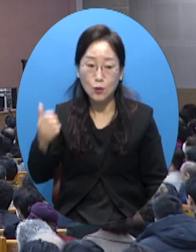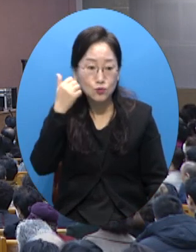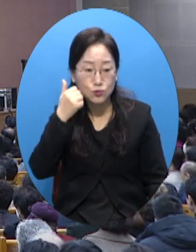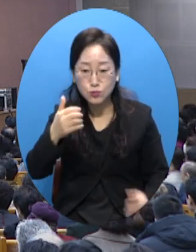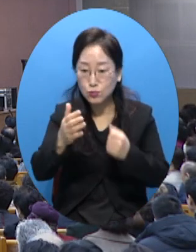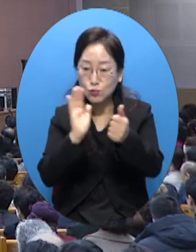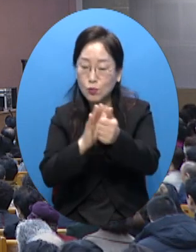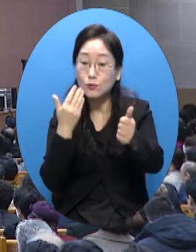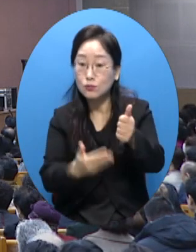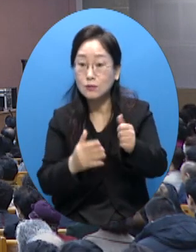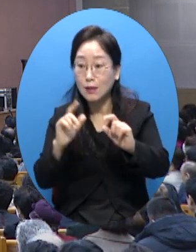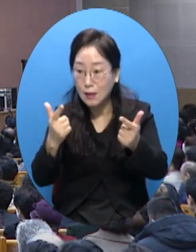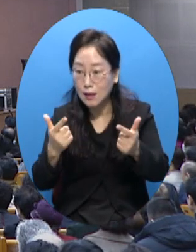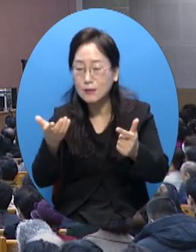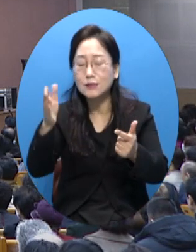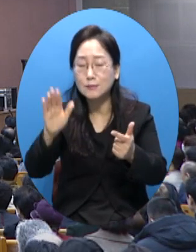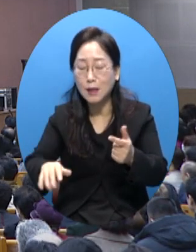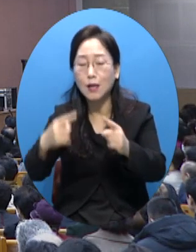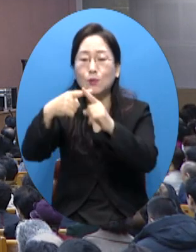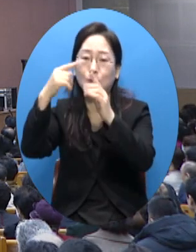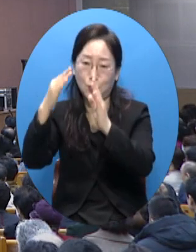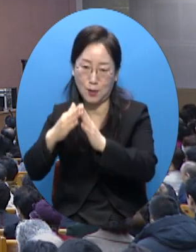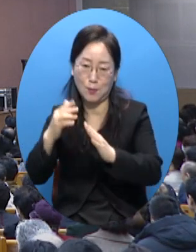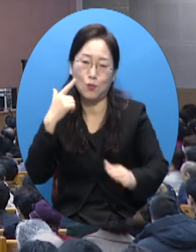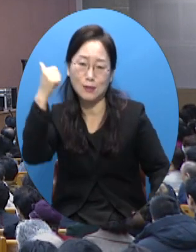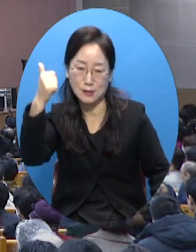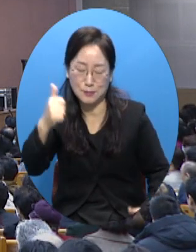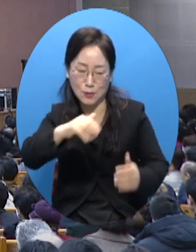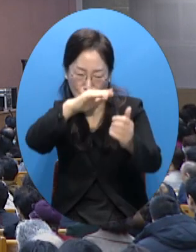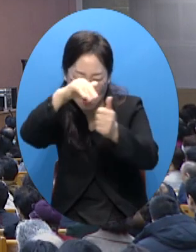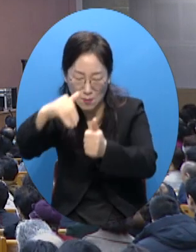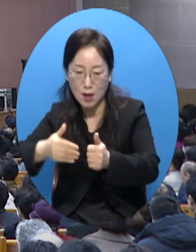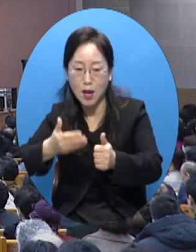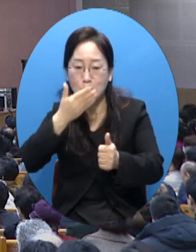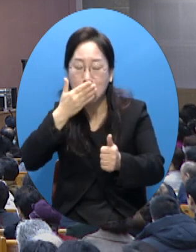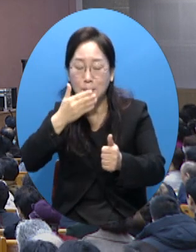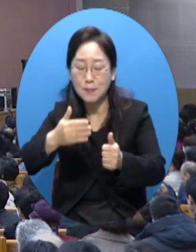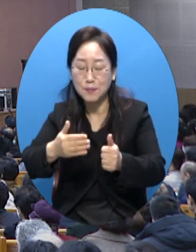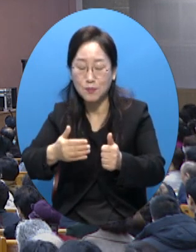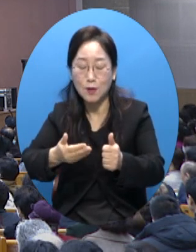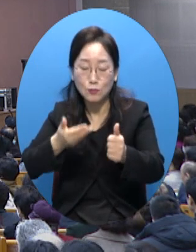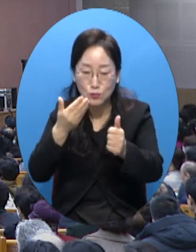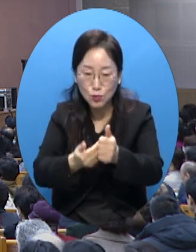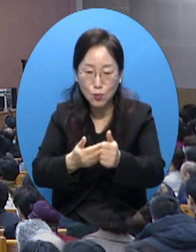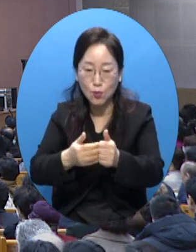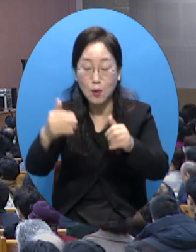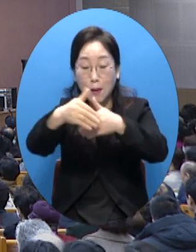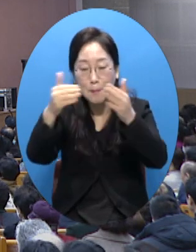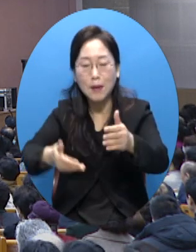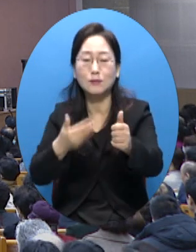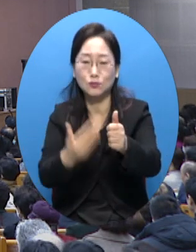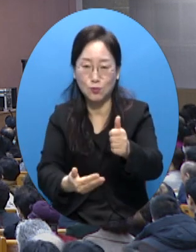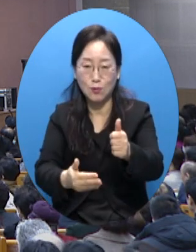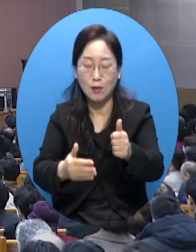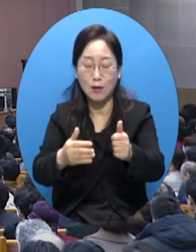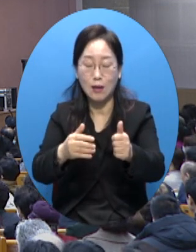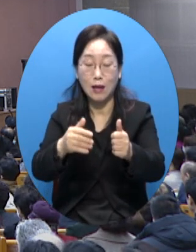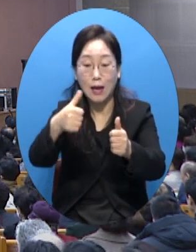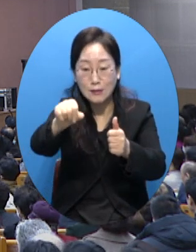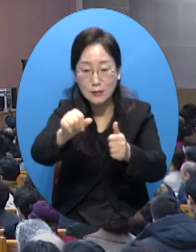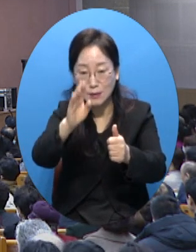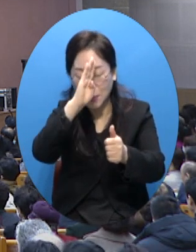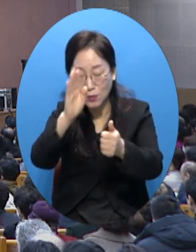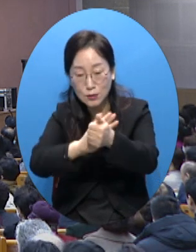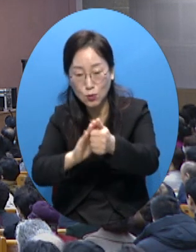않는 그를 품어준 것이 교회입니다 목사님께서 교회 수요한간에 그를 먹여주고 재워 주면서 아픈 아들 암치 도와주었습니다 그런데